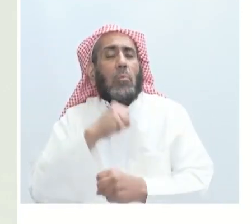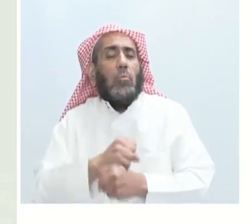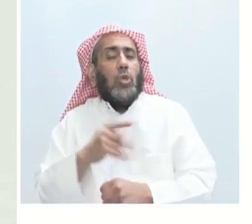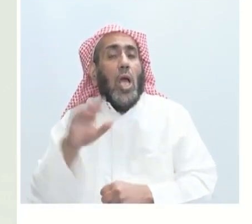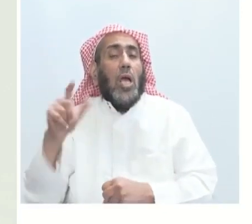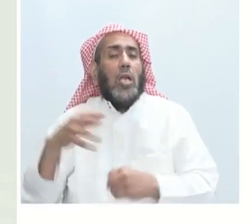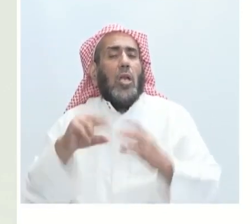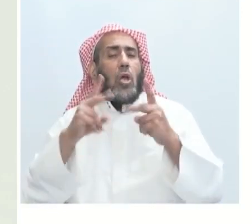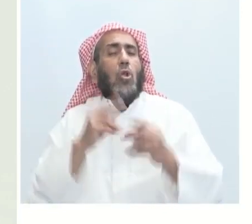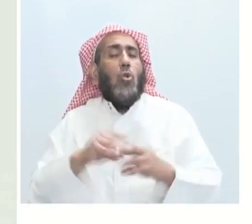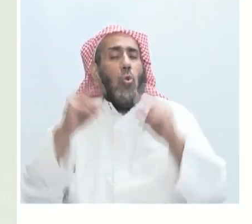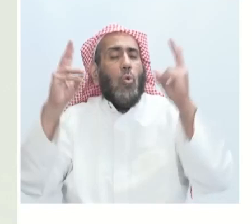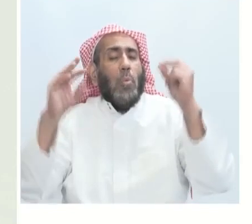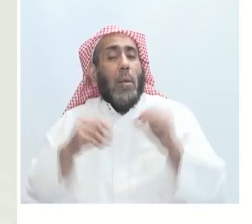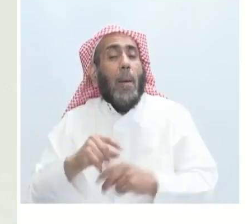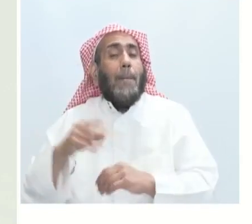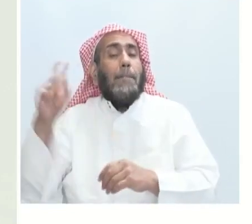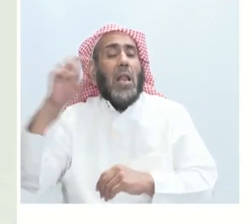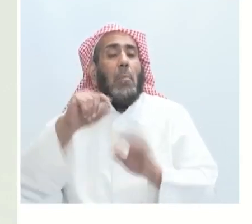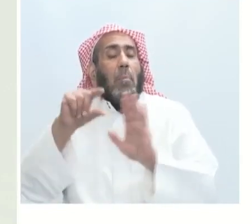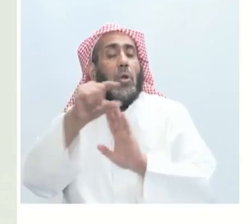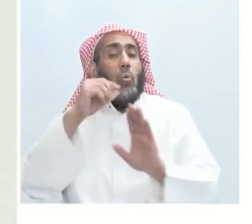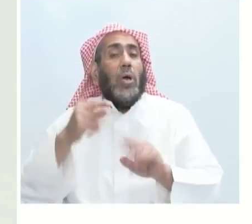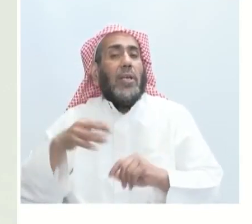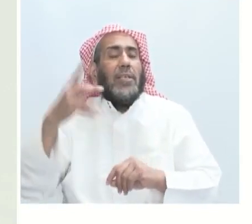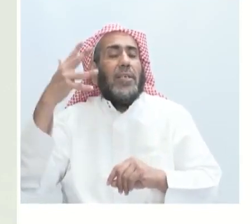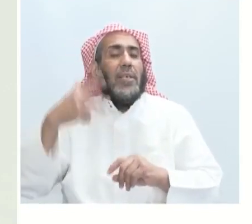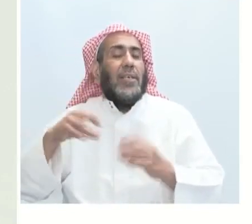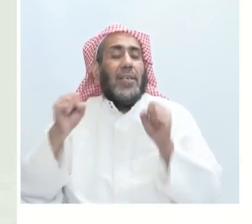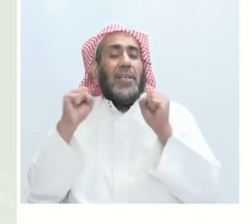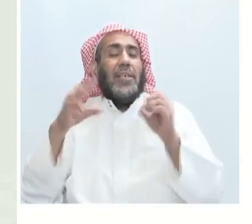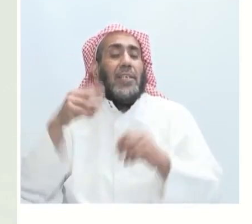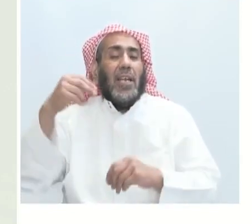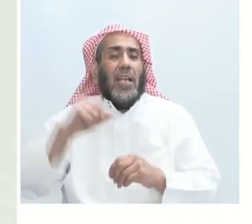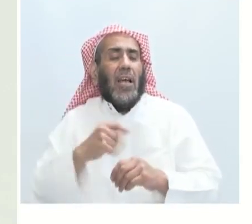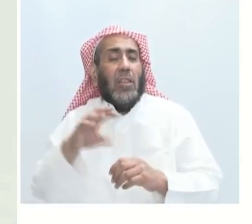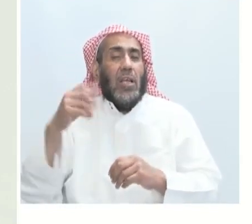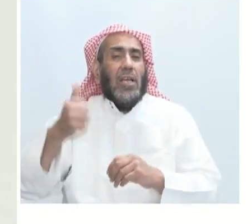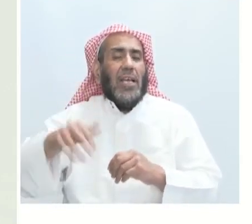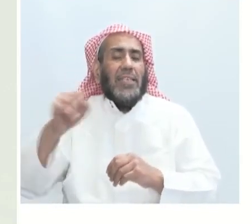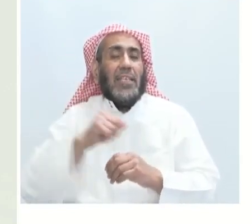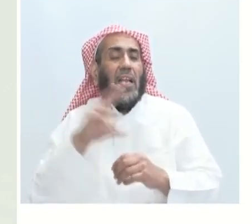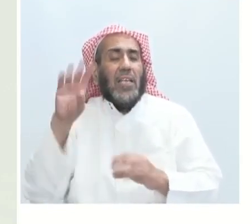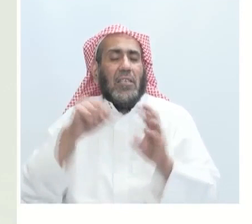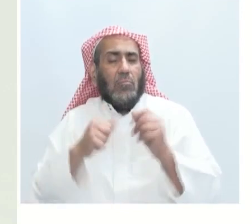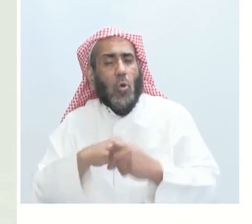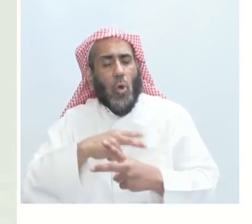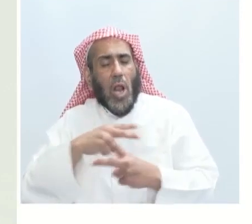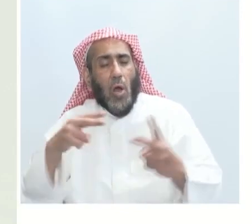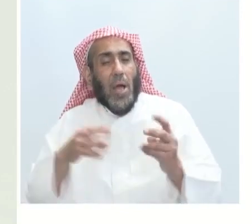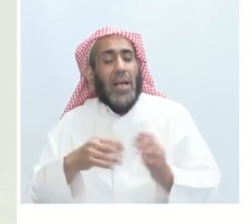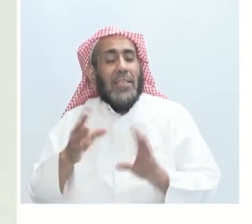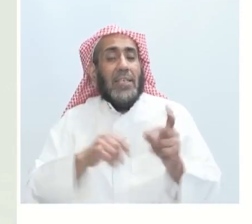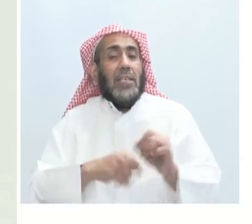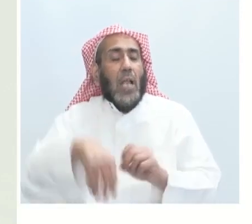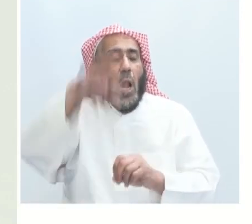اللبناني كذلك بول السلامه ملحمه بعنوان عيد الرياض للشاعر كذلك السعودي خالد الفرج ملحم احسن القصص هنا وكلاهما عن سيره